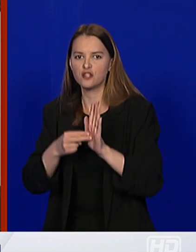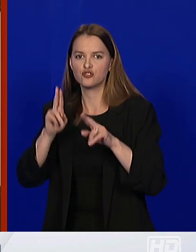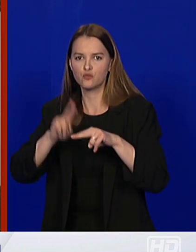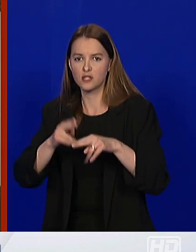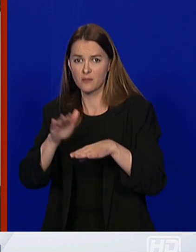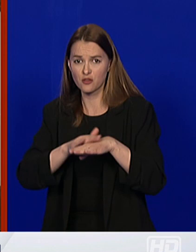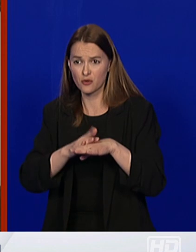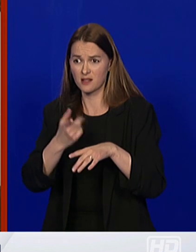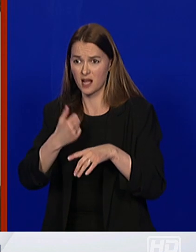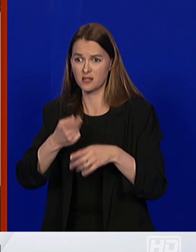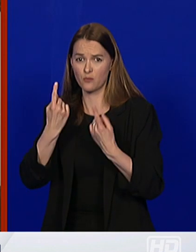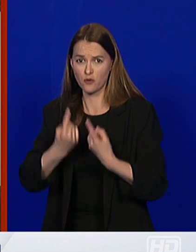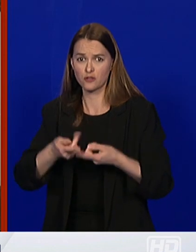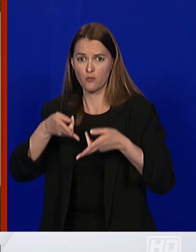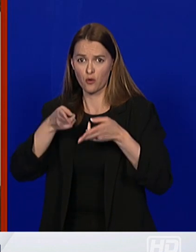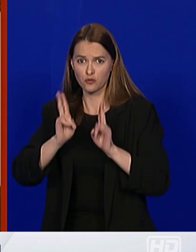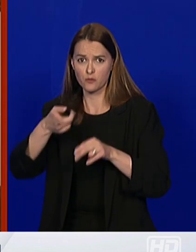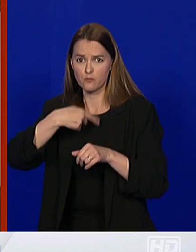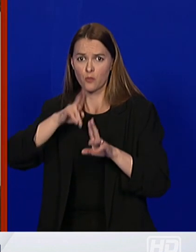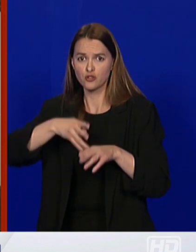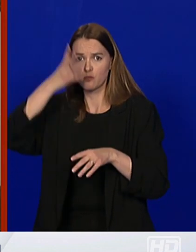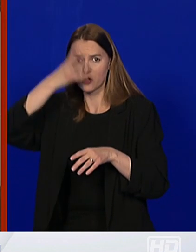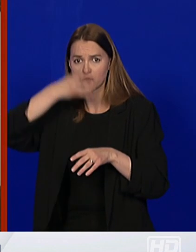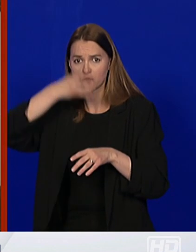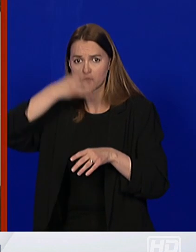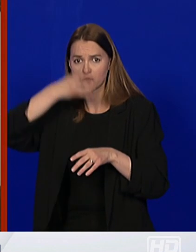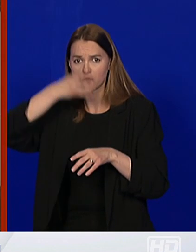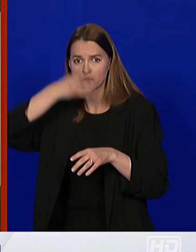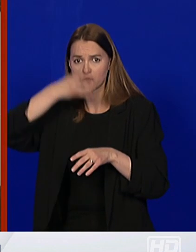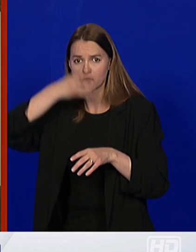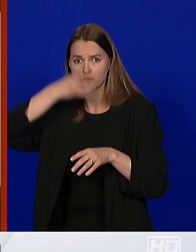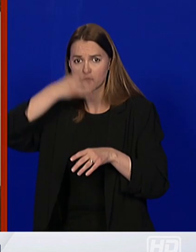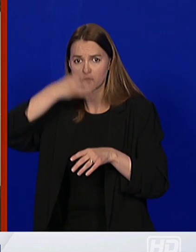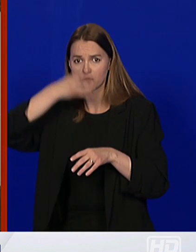ikakve šanse, da li je to moguće procijeniti, da ovu školsku godinu se...